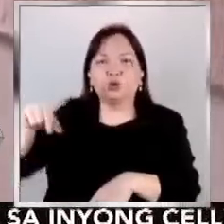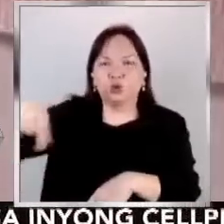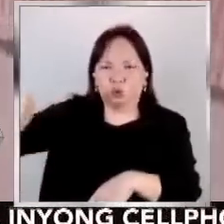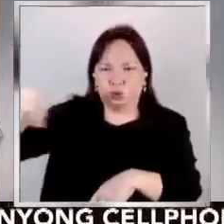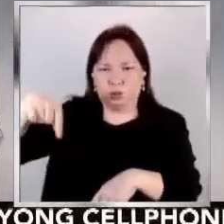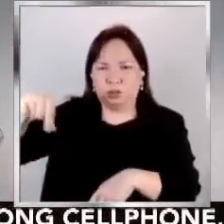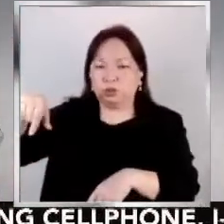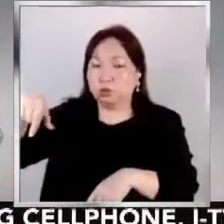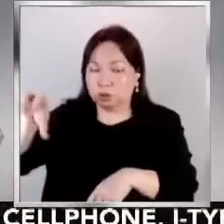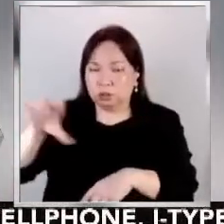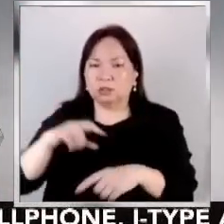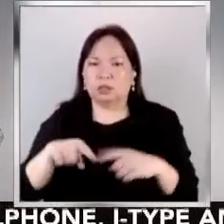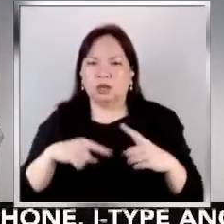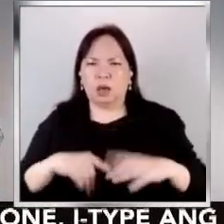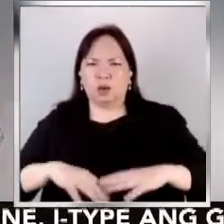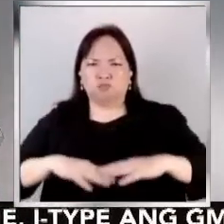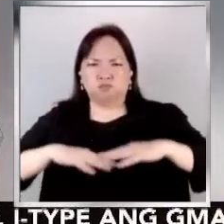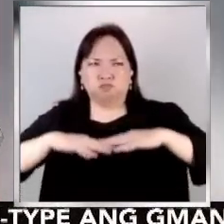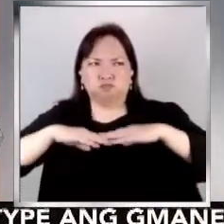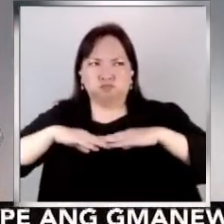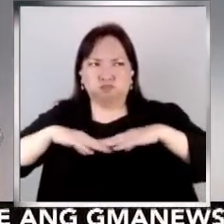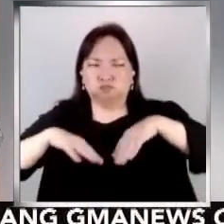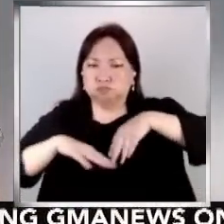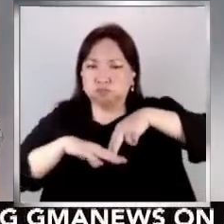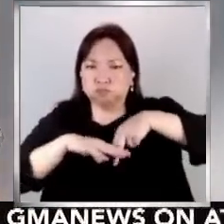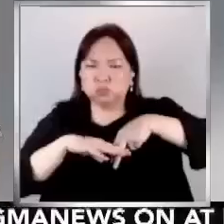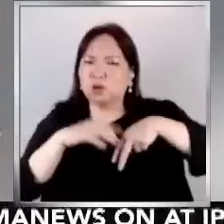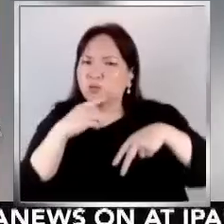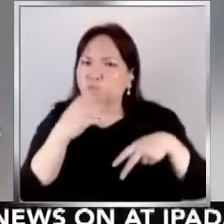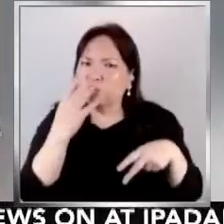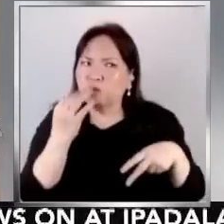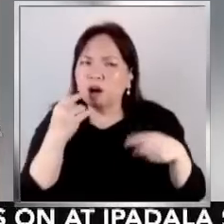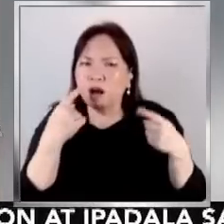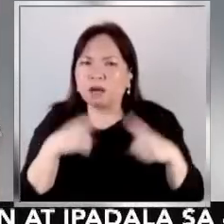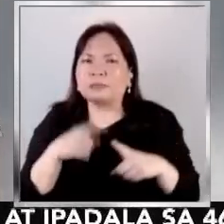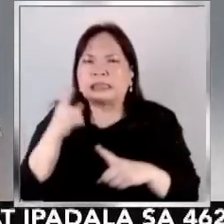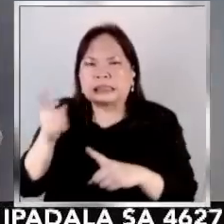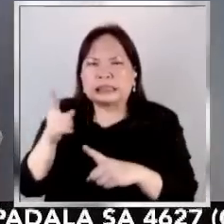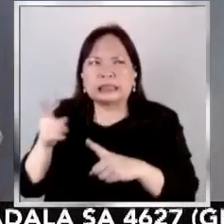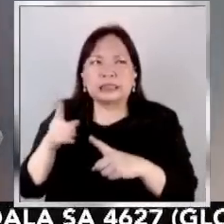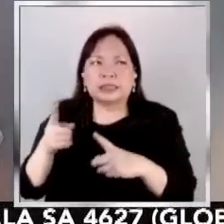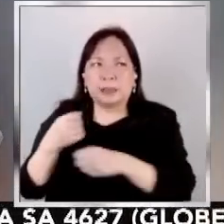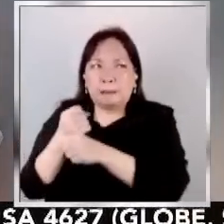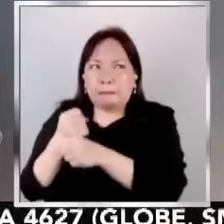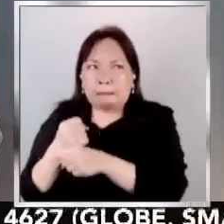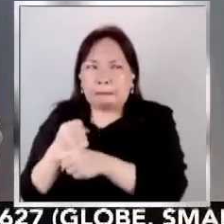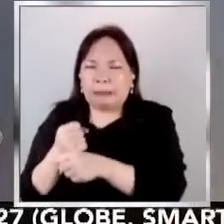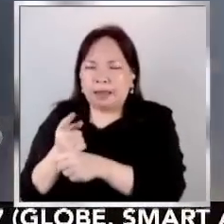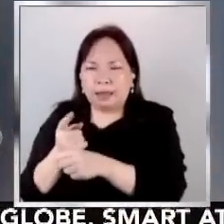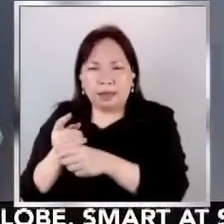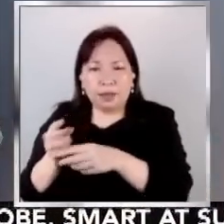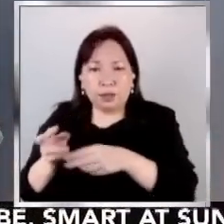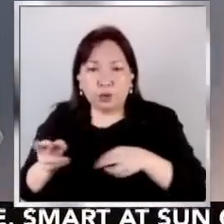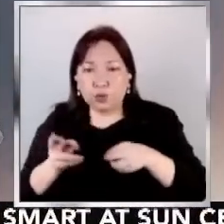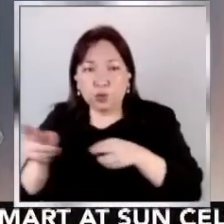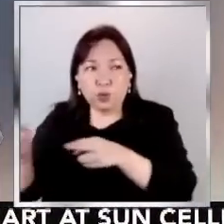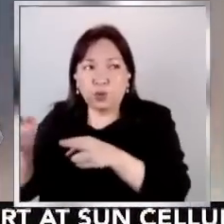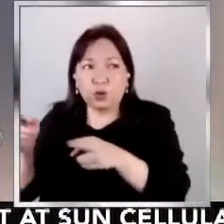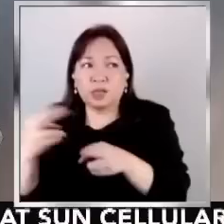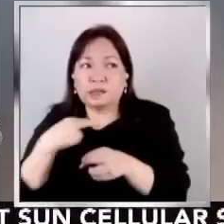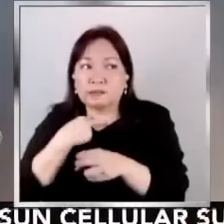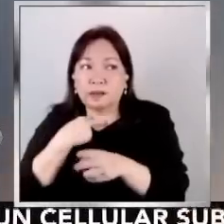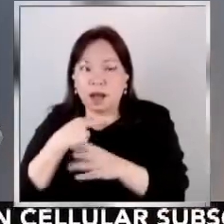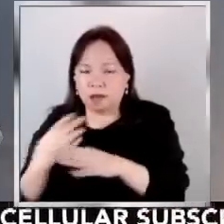social media. Sinisisi rin ang ilan ang baha sa kinoconstruct na riprap sa kanilang ilog. Hindi raw kasi makadaloy ang baha dahil sa